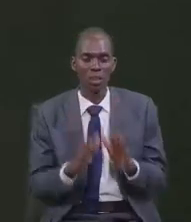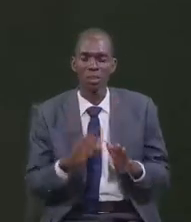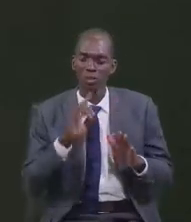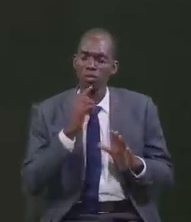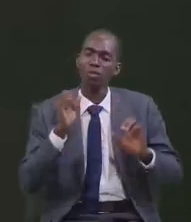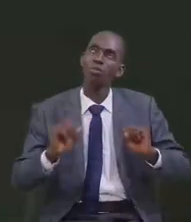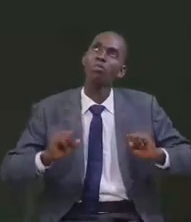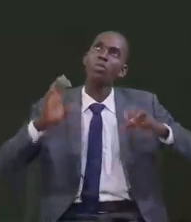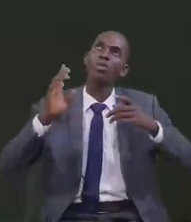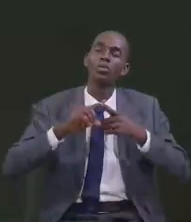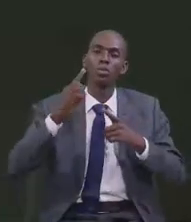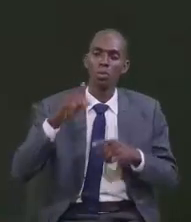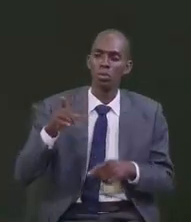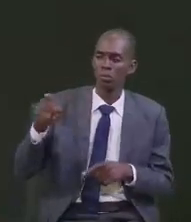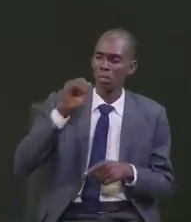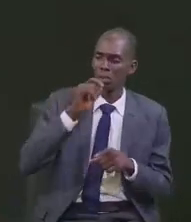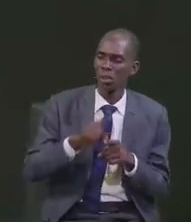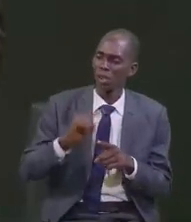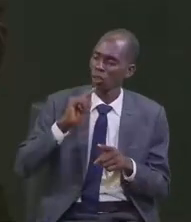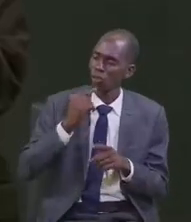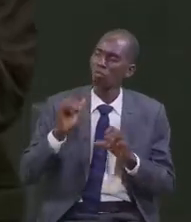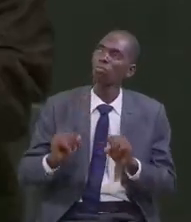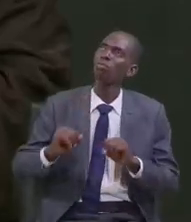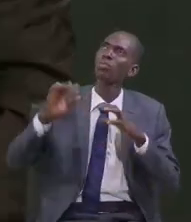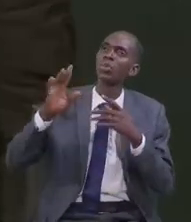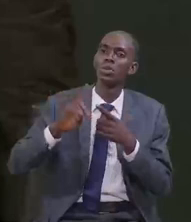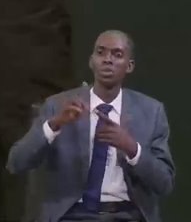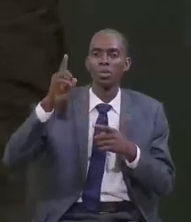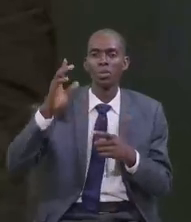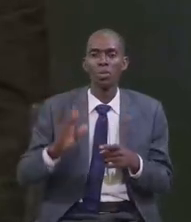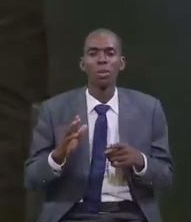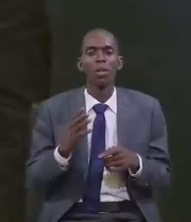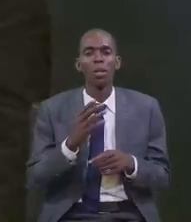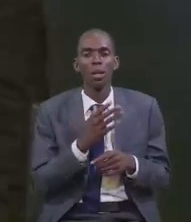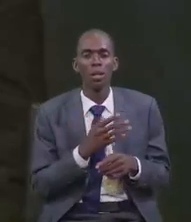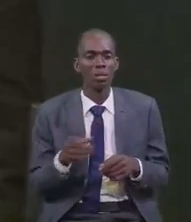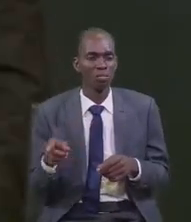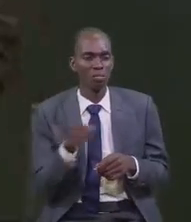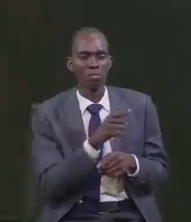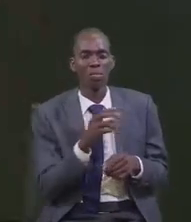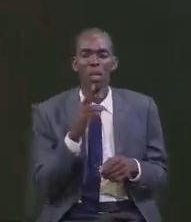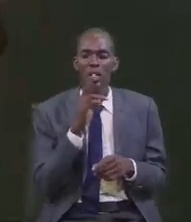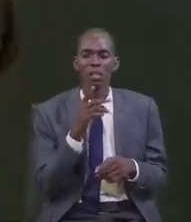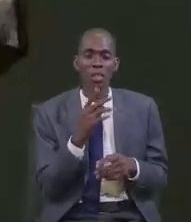sœur là une Nazaréenne consacrée à Dieu, et alors c'est la mère, si la mère de Samson